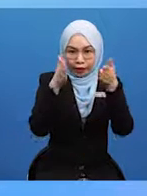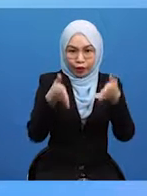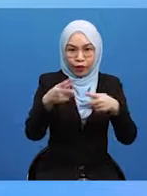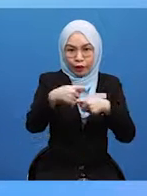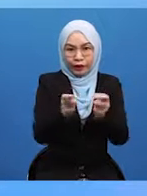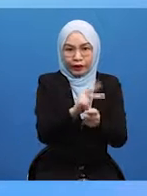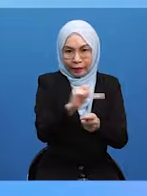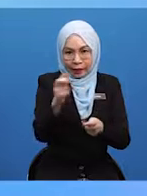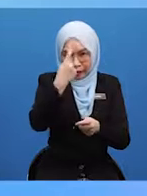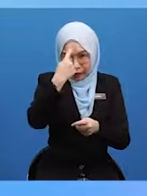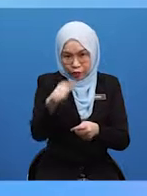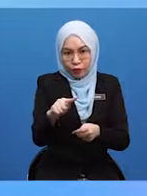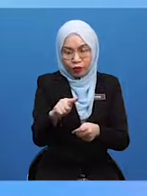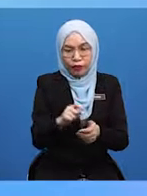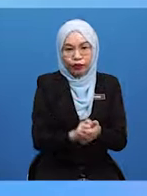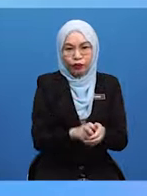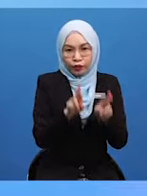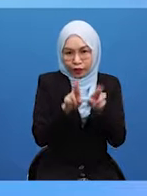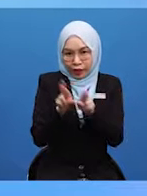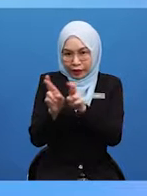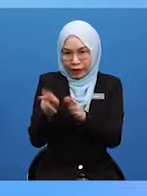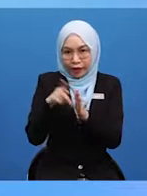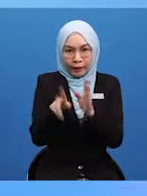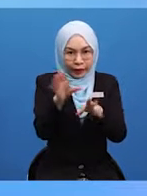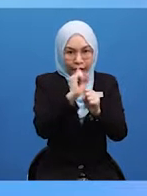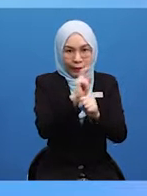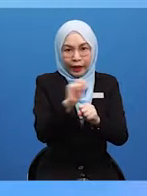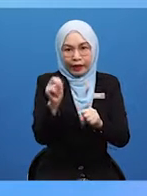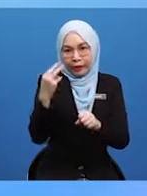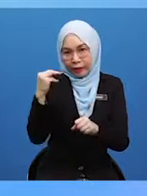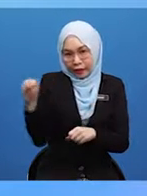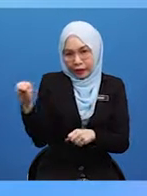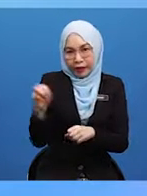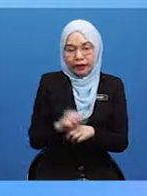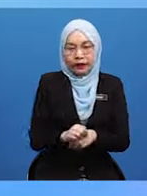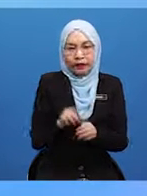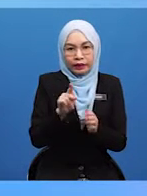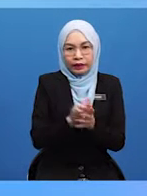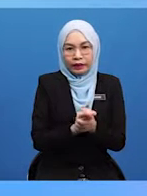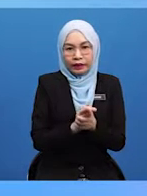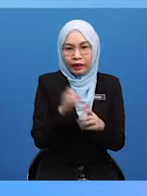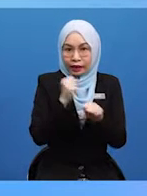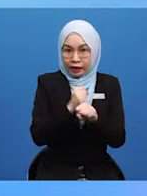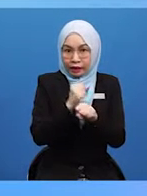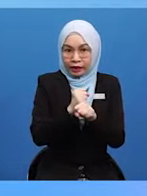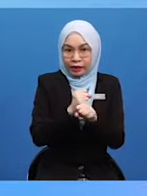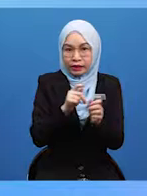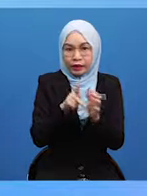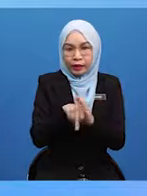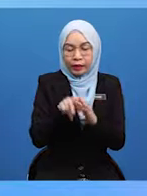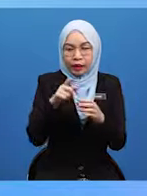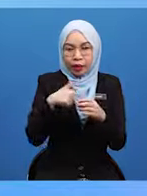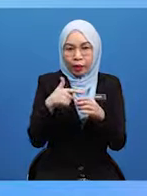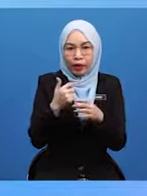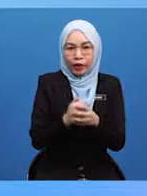untuk menjana pendapatan mereka. Kegiatan pelumbungan pula telah